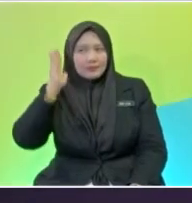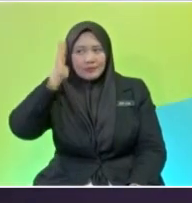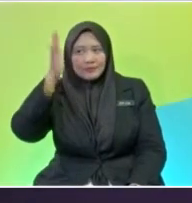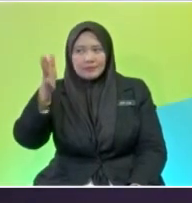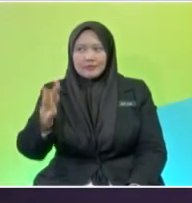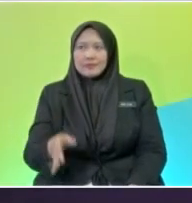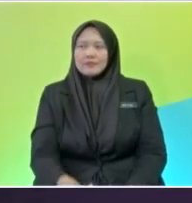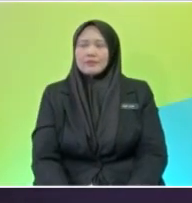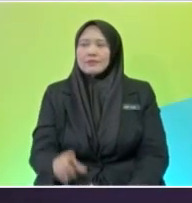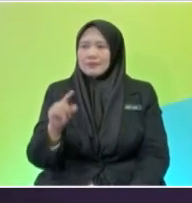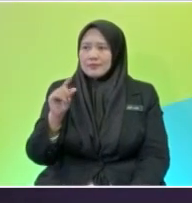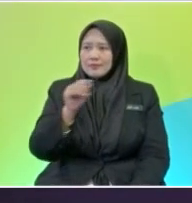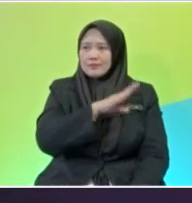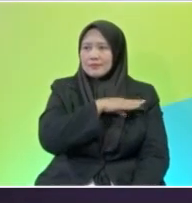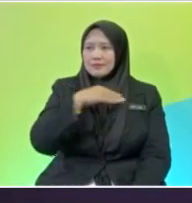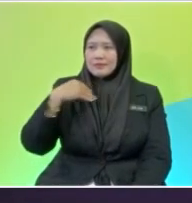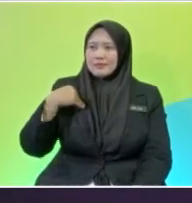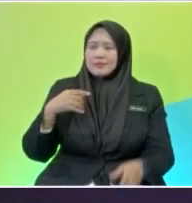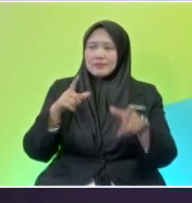dan juga